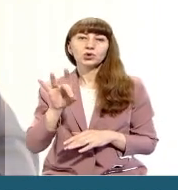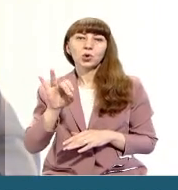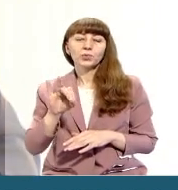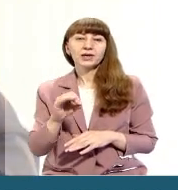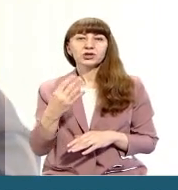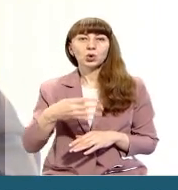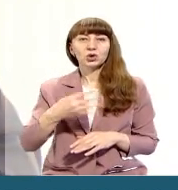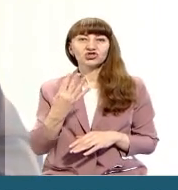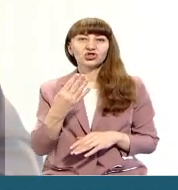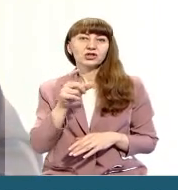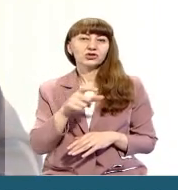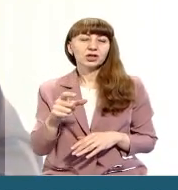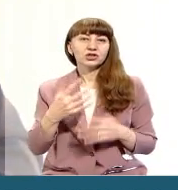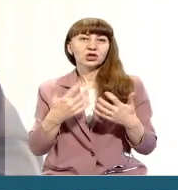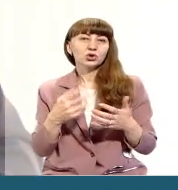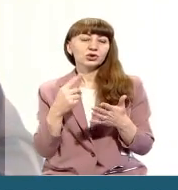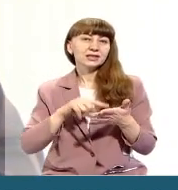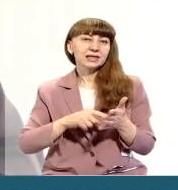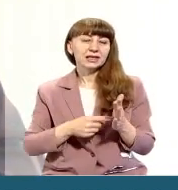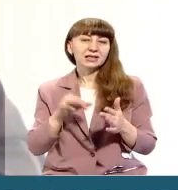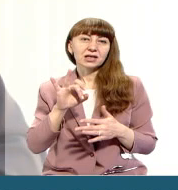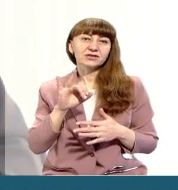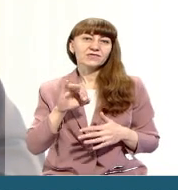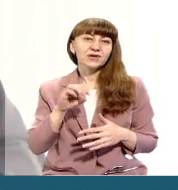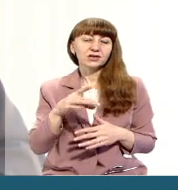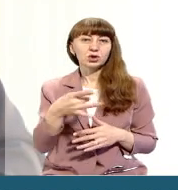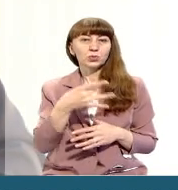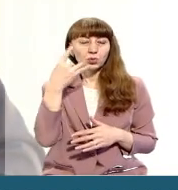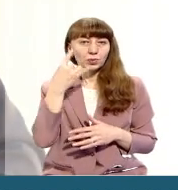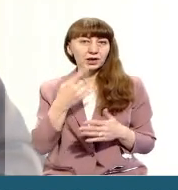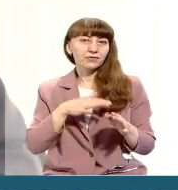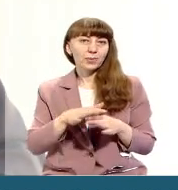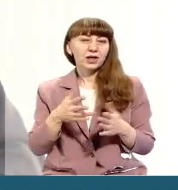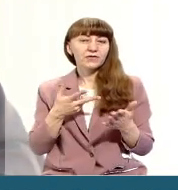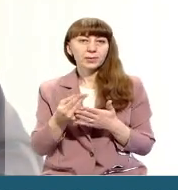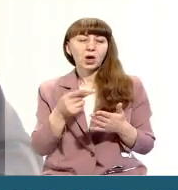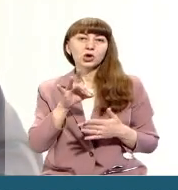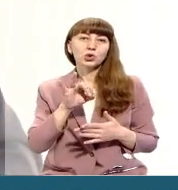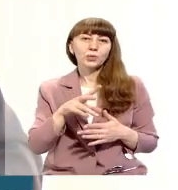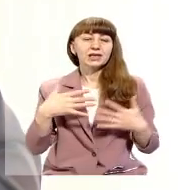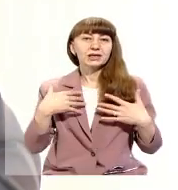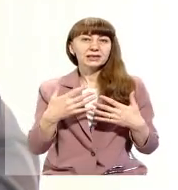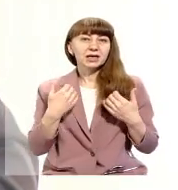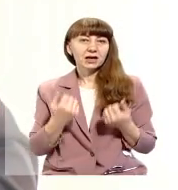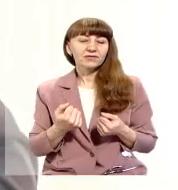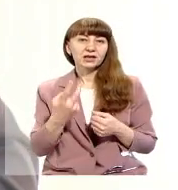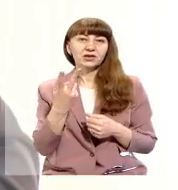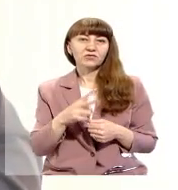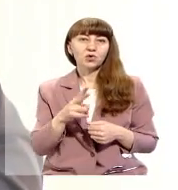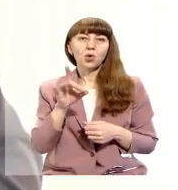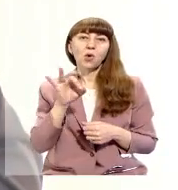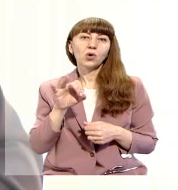с за с целевых текущих трансфертов Республики осуществляется выплата пособия для оздоровления в размере двух должностных